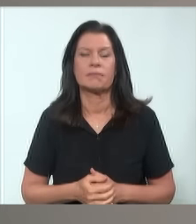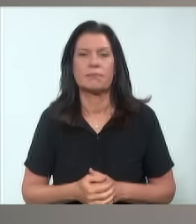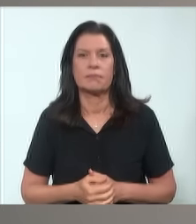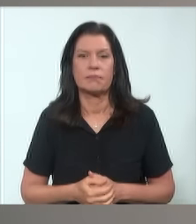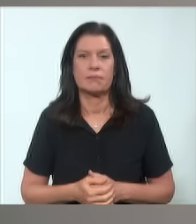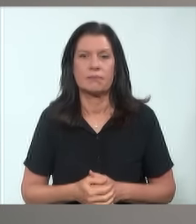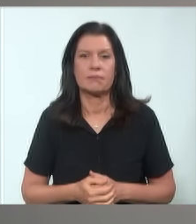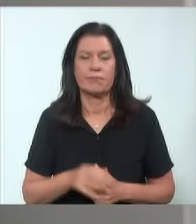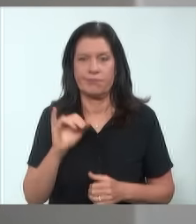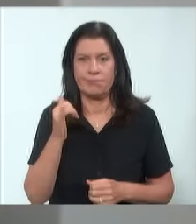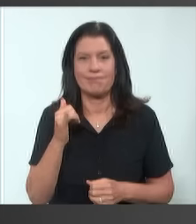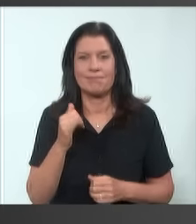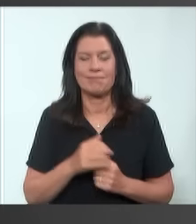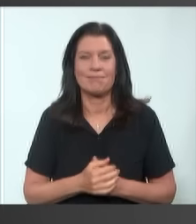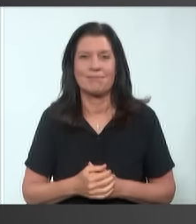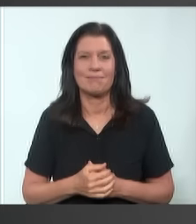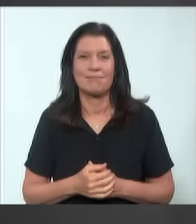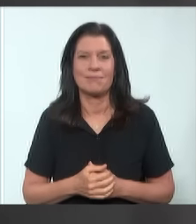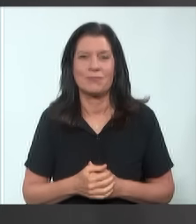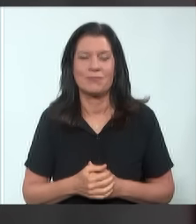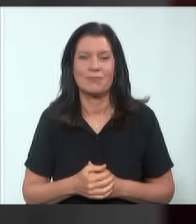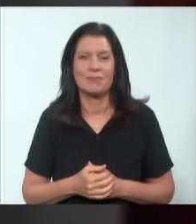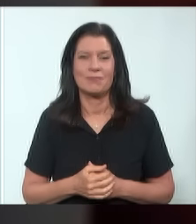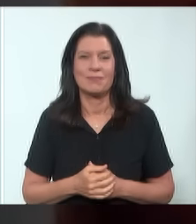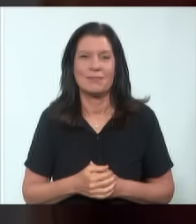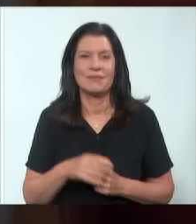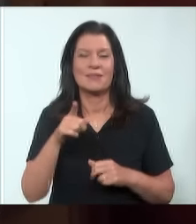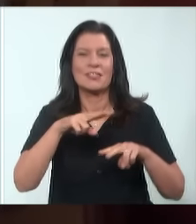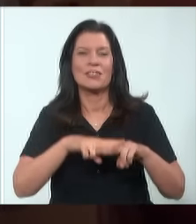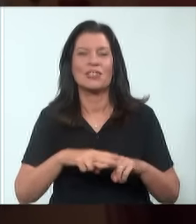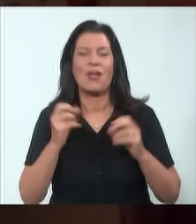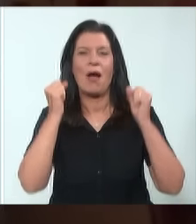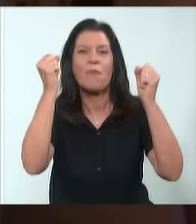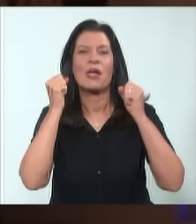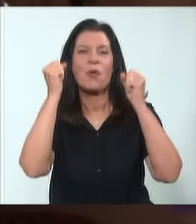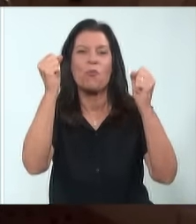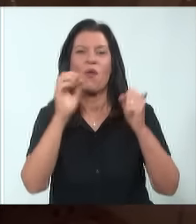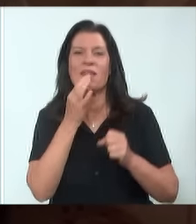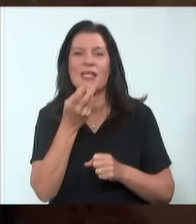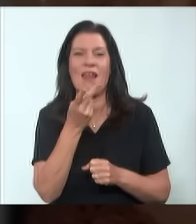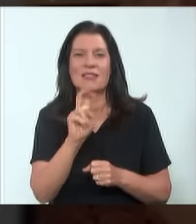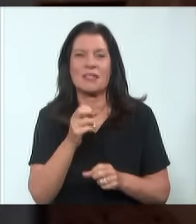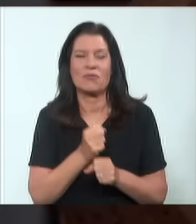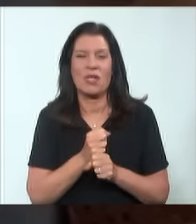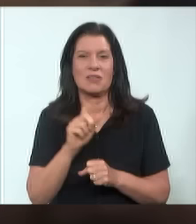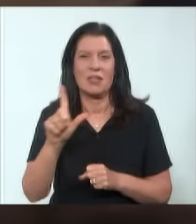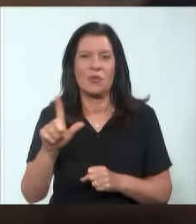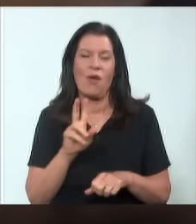כן, יש פה קצת... זה מהיום הולדת 20 שעשינו לה. שמרנו את זה.